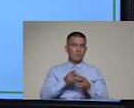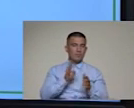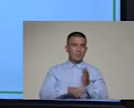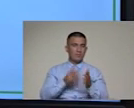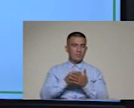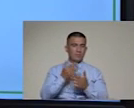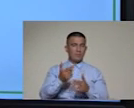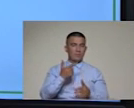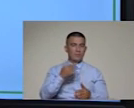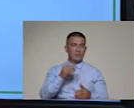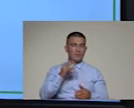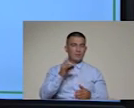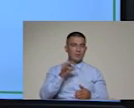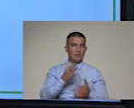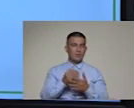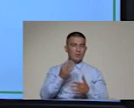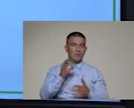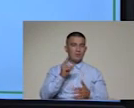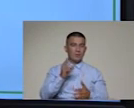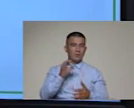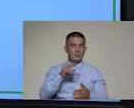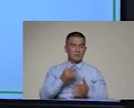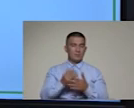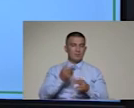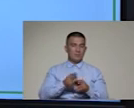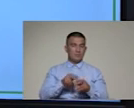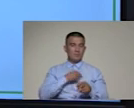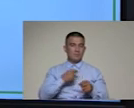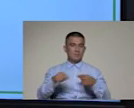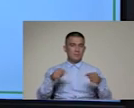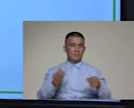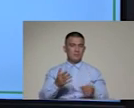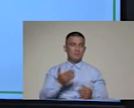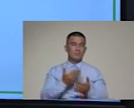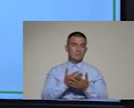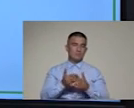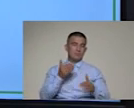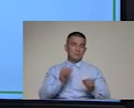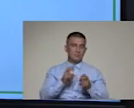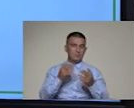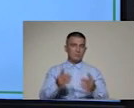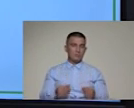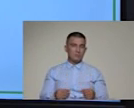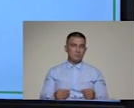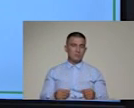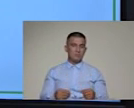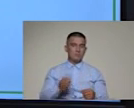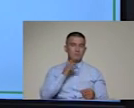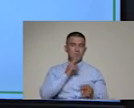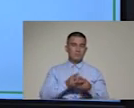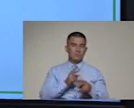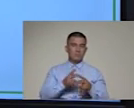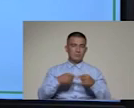metalmaslarning gidroksidlari esa kislotani hosil qilar ekan. Dar haqiqat, mana e'tibor bering. Metal